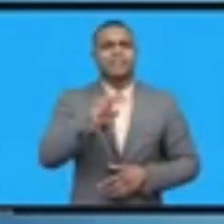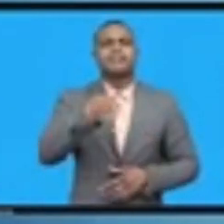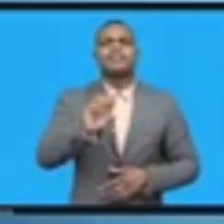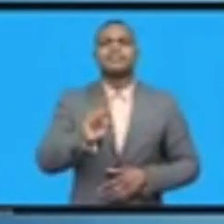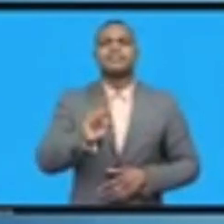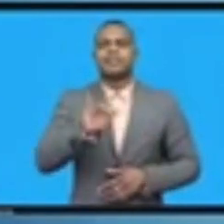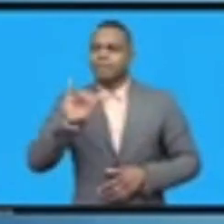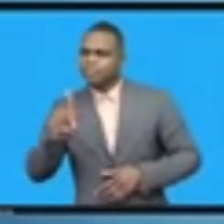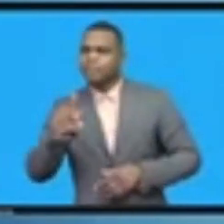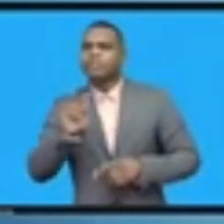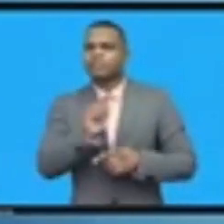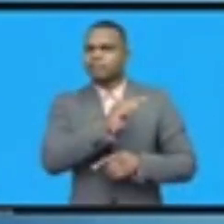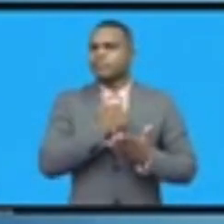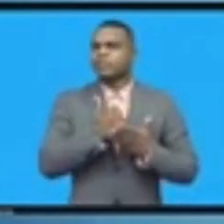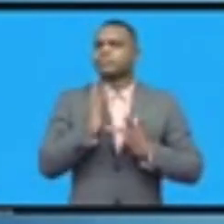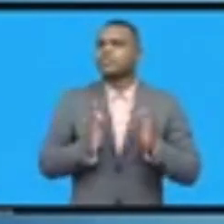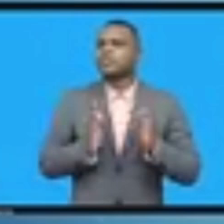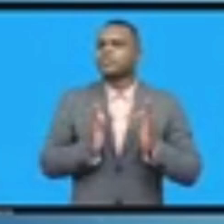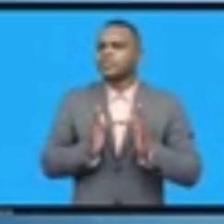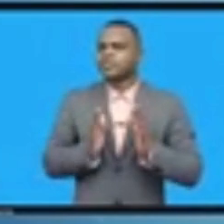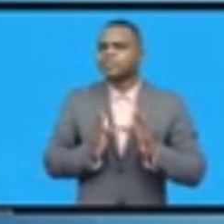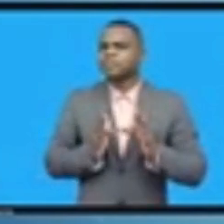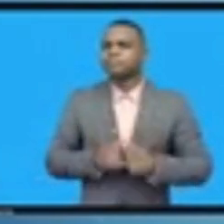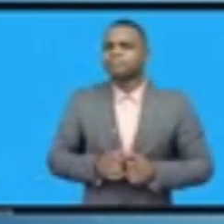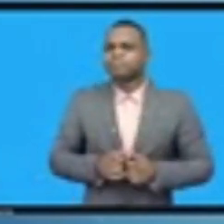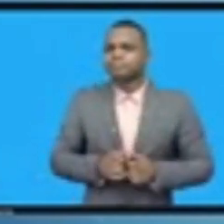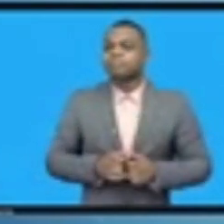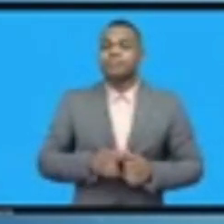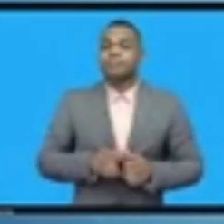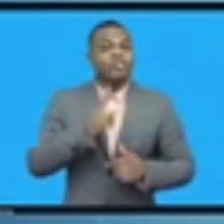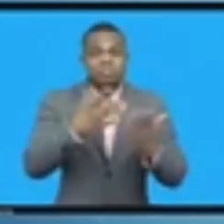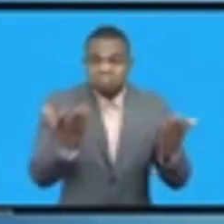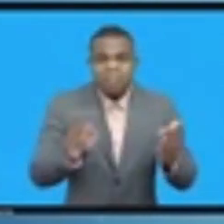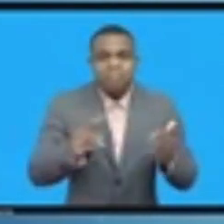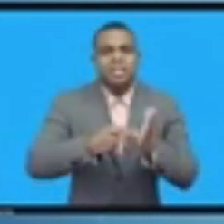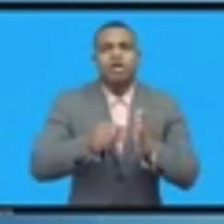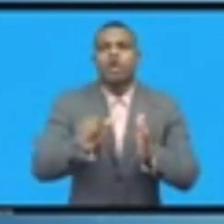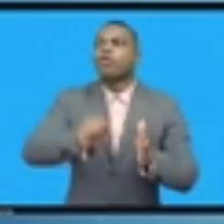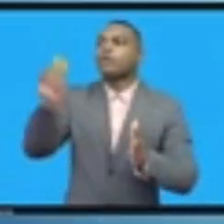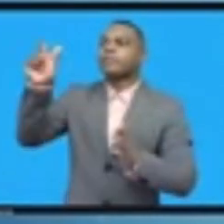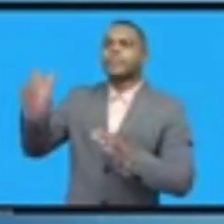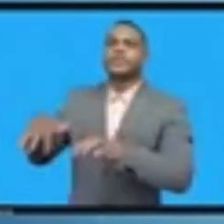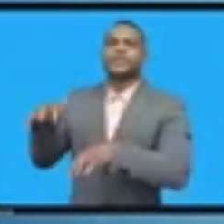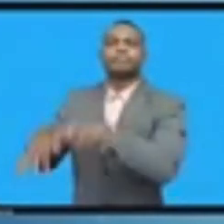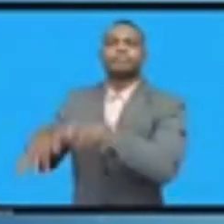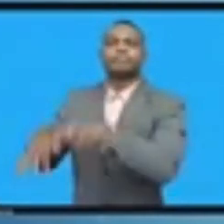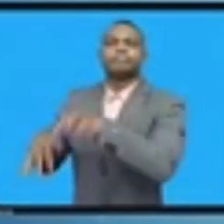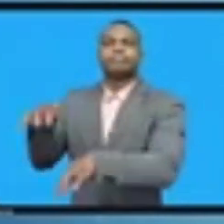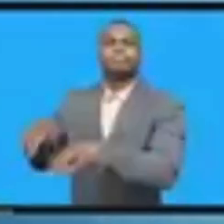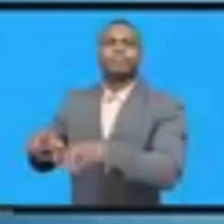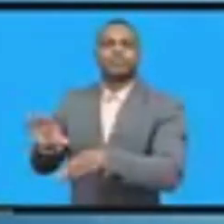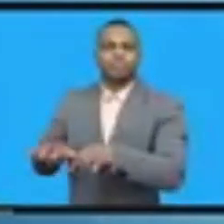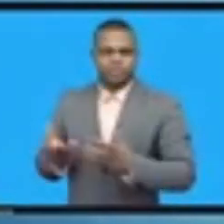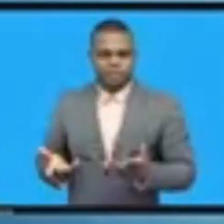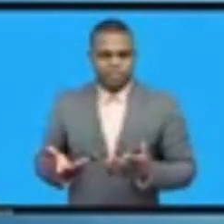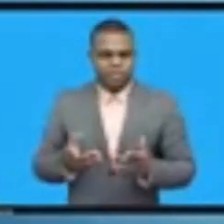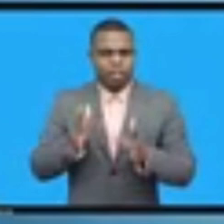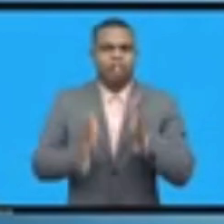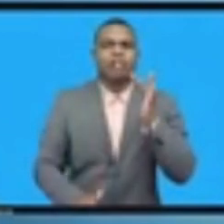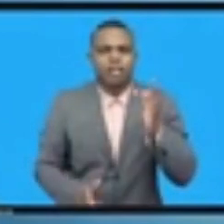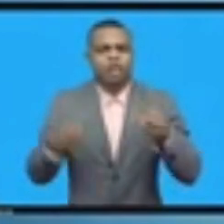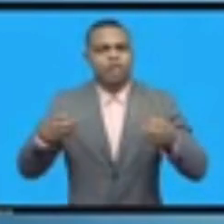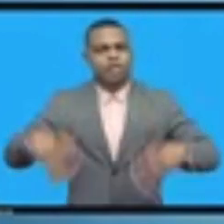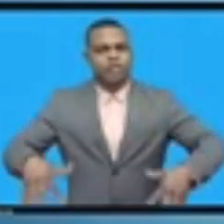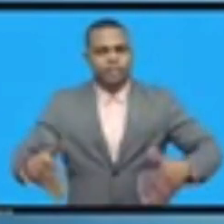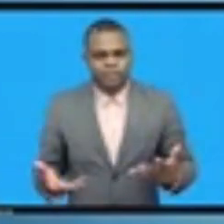关方模式管理的技术协调的结果。不同的网络继续使用同一套的技术协议、标准